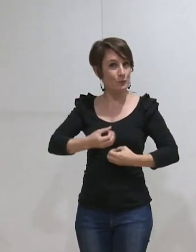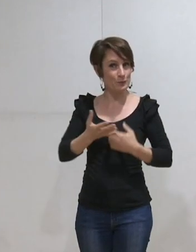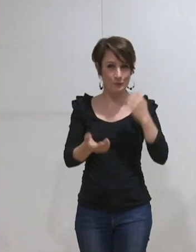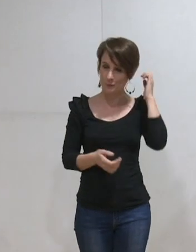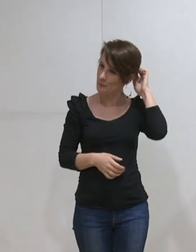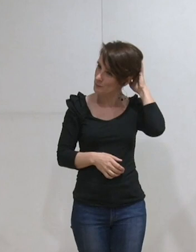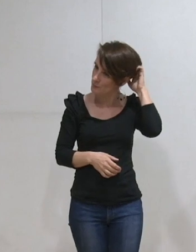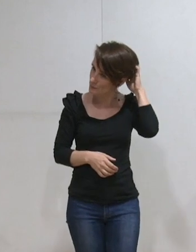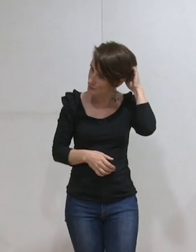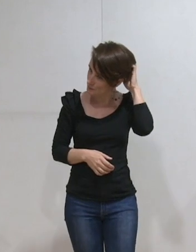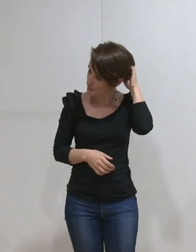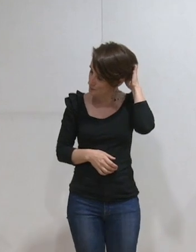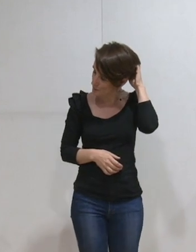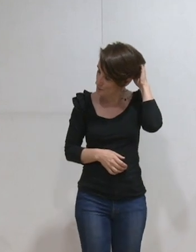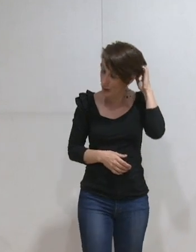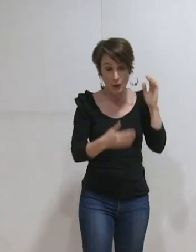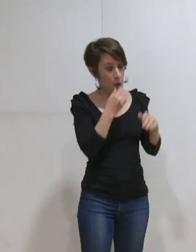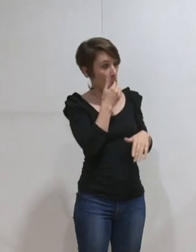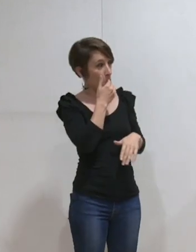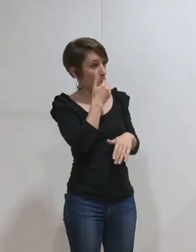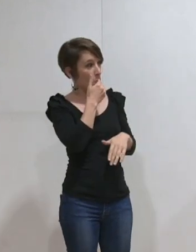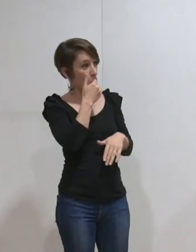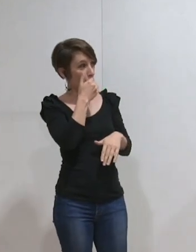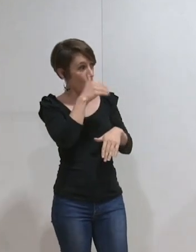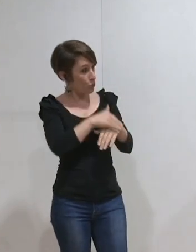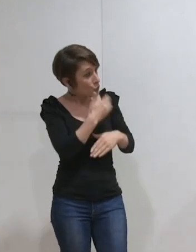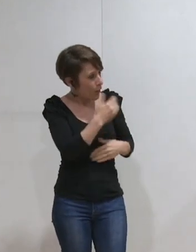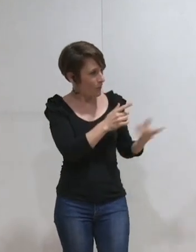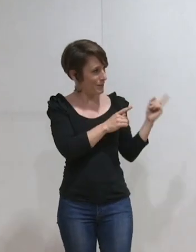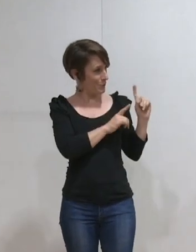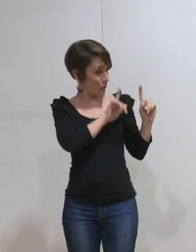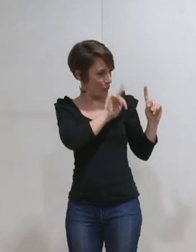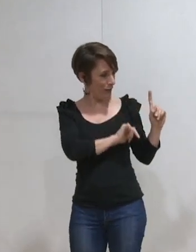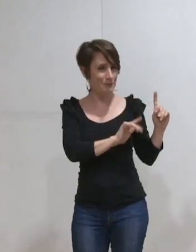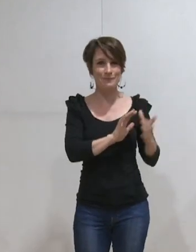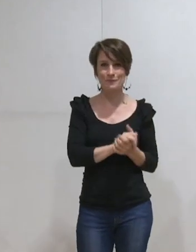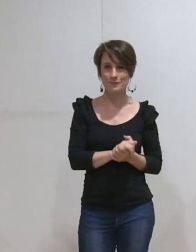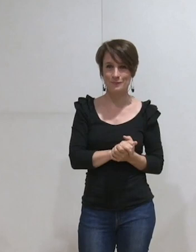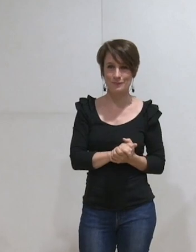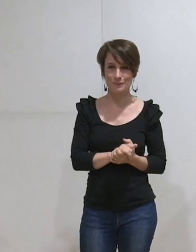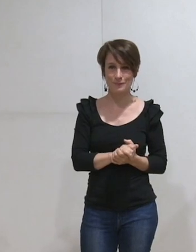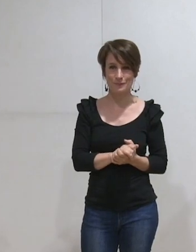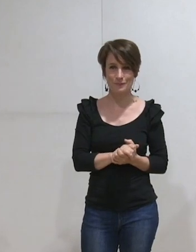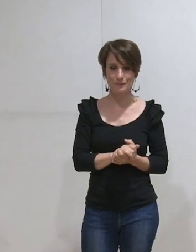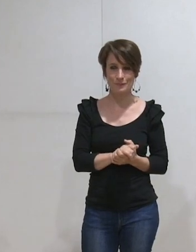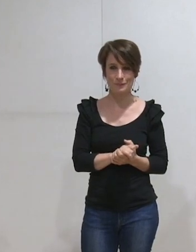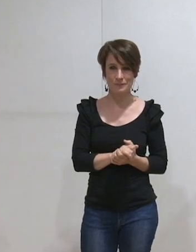Tosato bonsoir et merci d'être parmi nous allez-y allez-y poussez-moi installez-vous